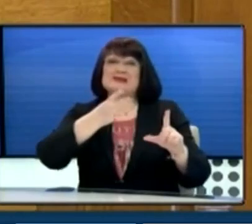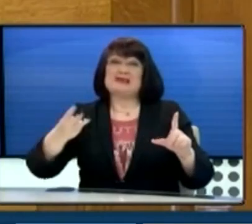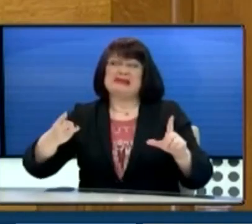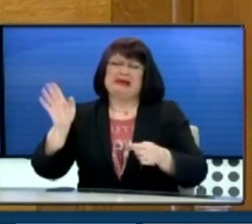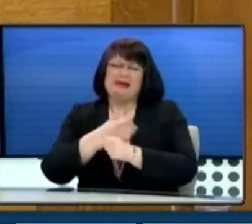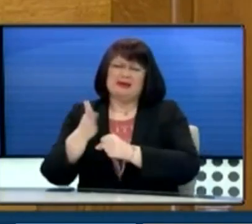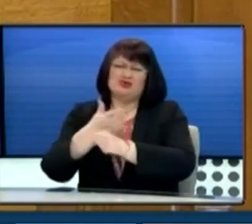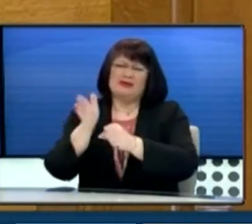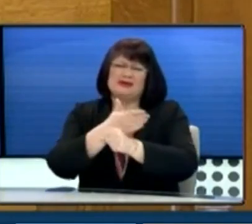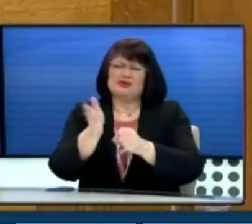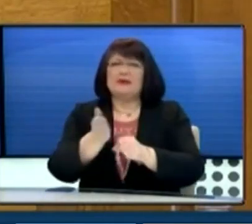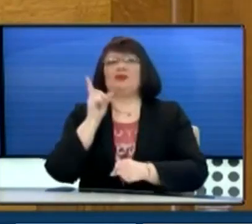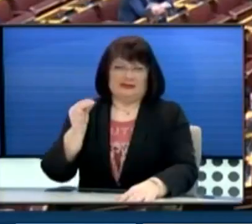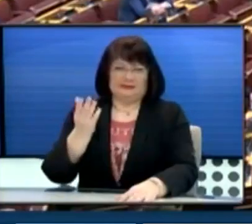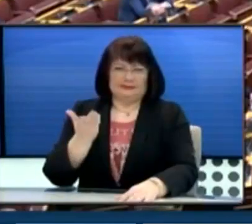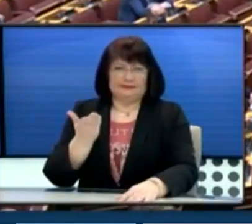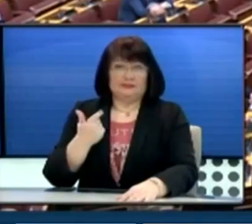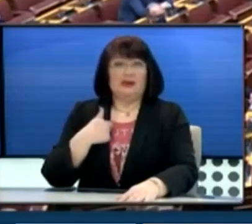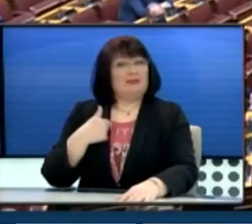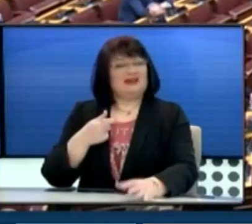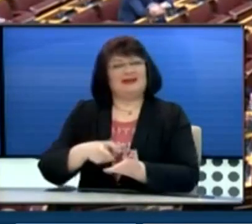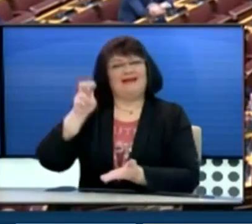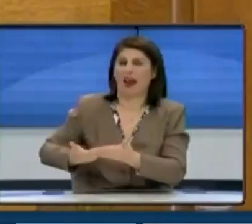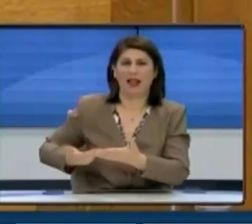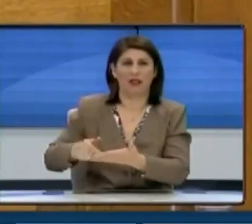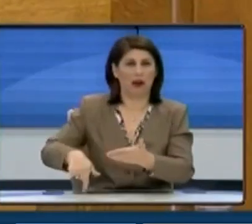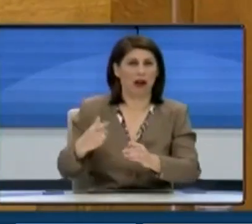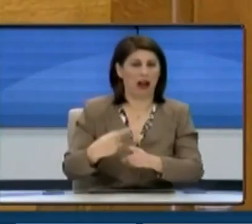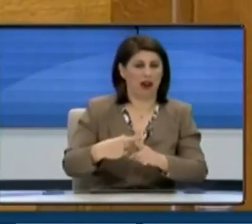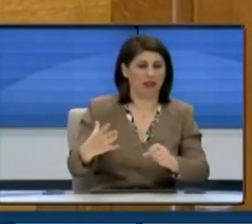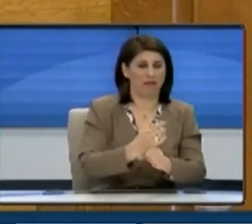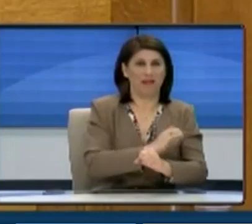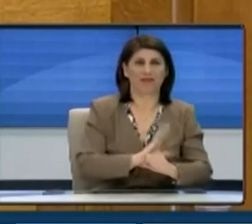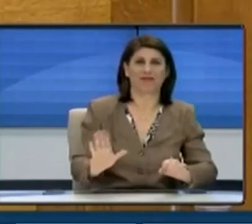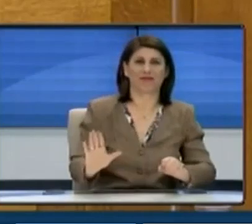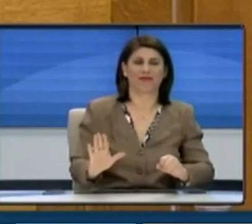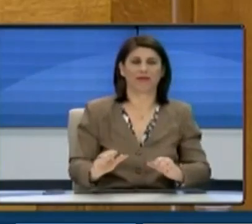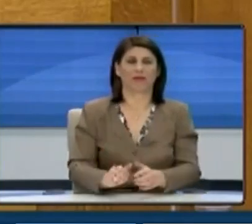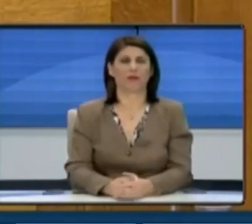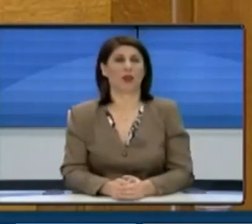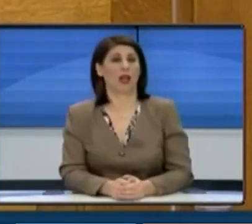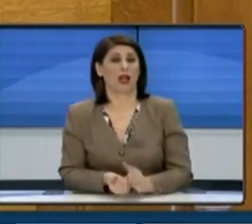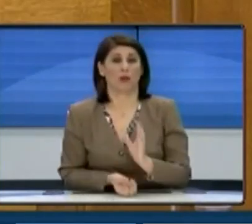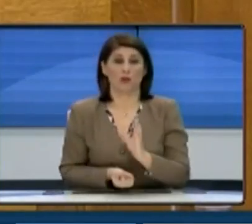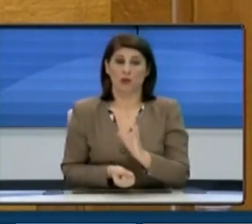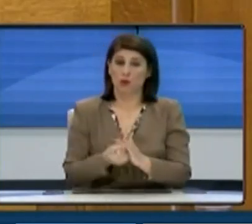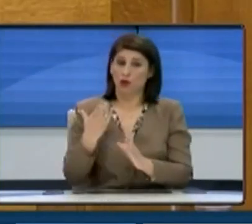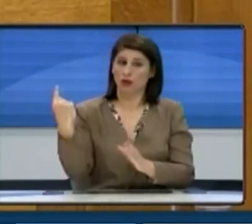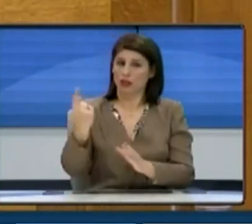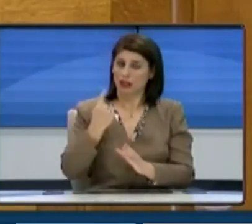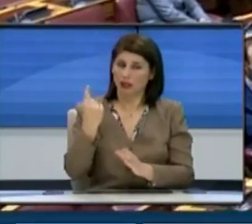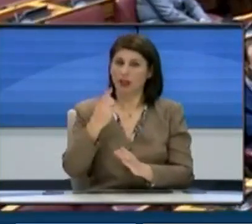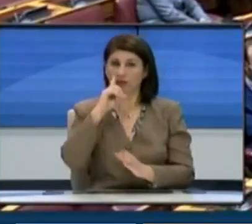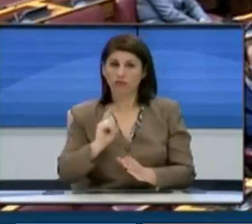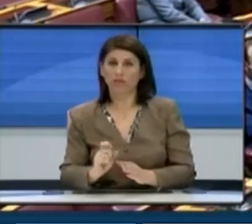αντιπολίτευση είναι ένα ψέμα. Οι καινούργιες συνθήκες είναι βέβαιο ότι απαιτούν στοχευμένες